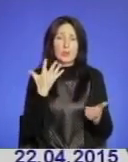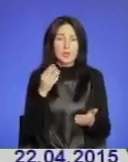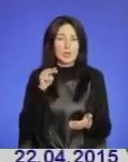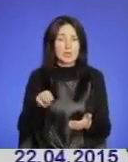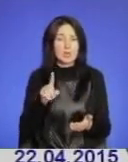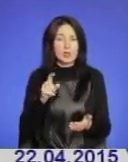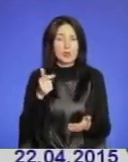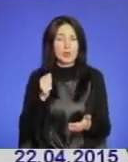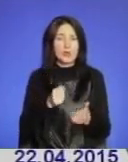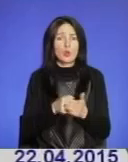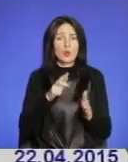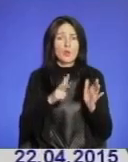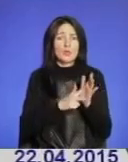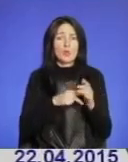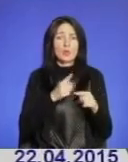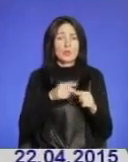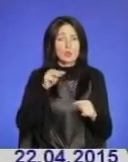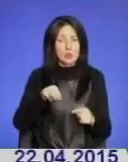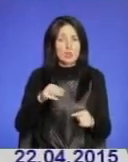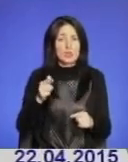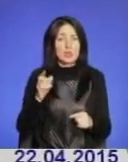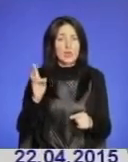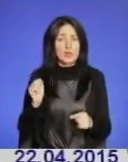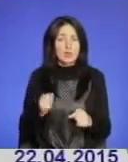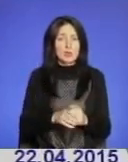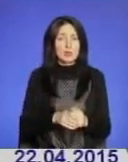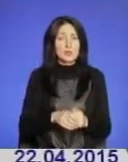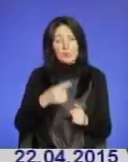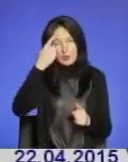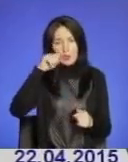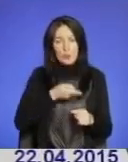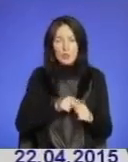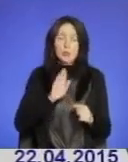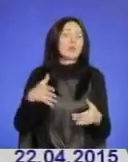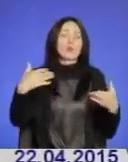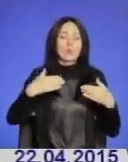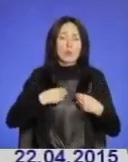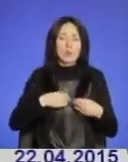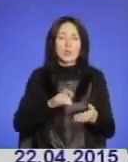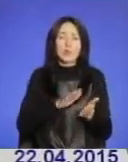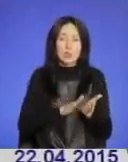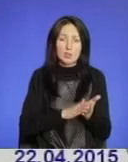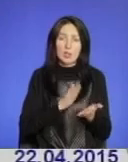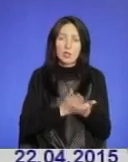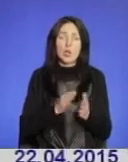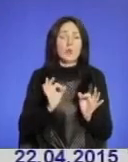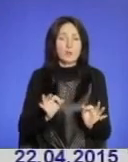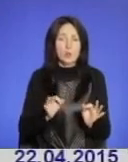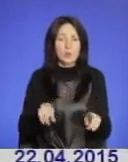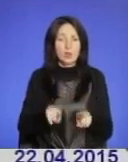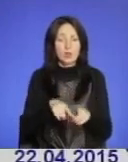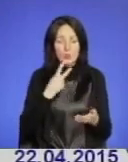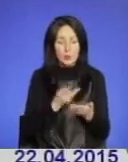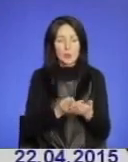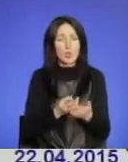5100 гривень до 8500 гривень. Відомості, які будуть відображені в реєстрі неправдивими, також за собою передбачають